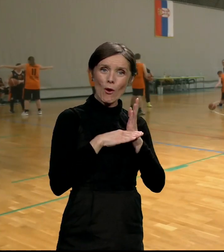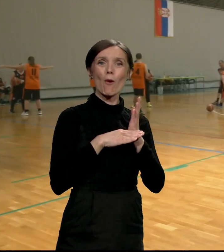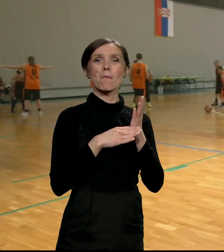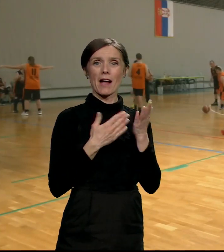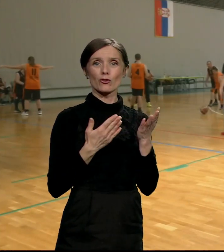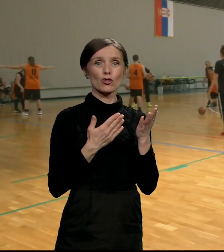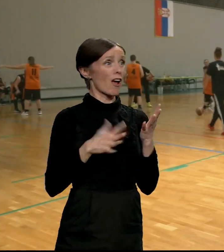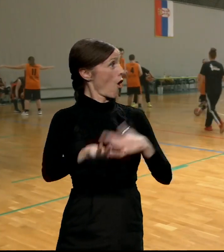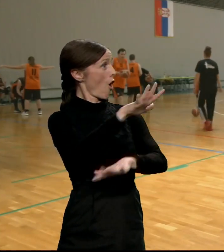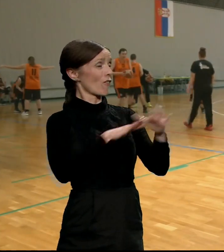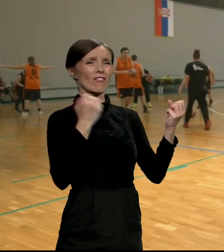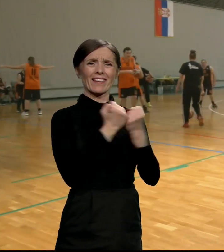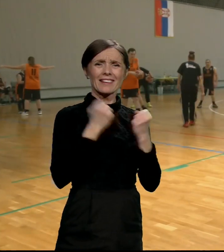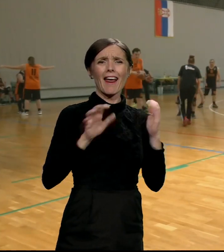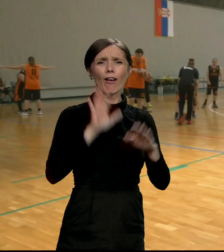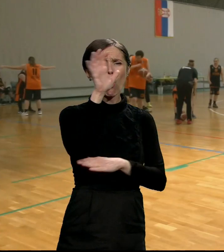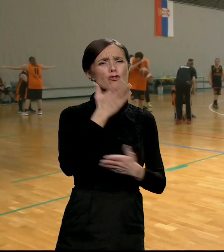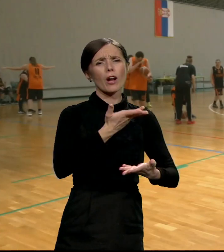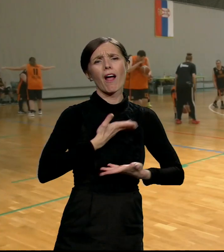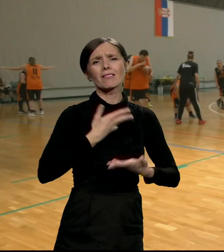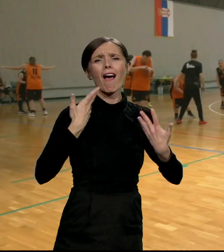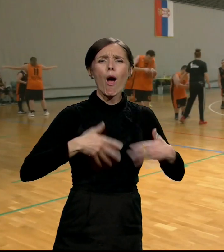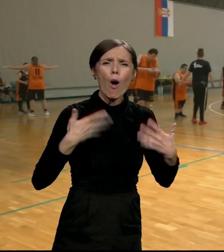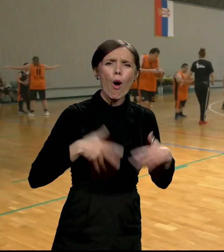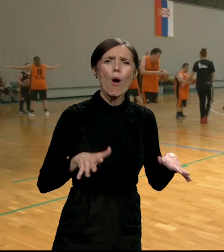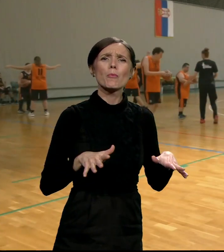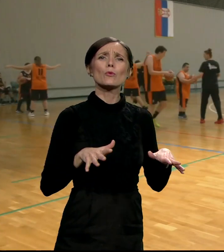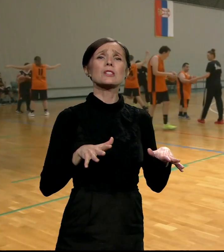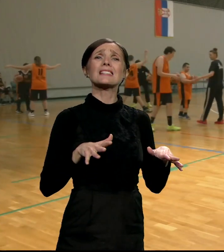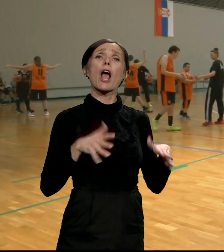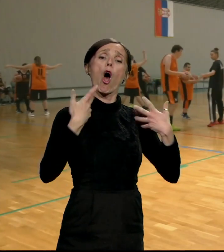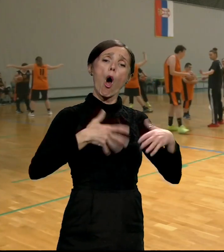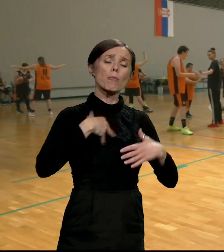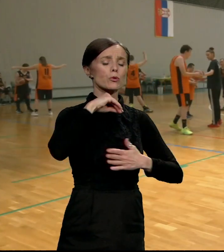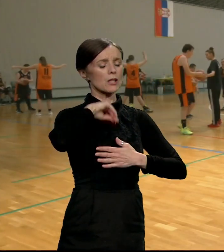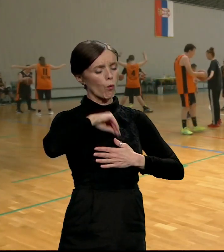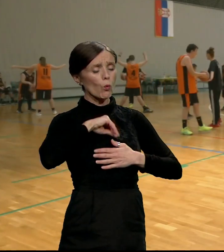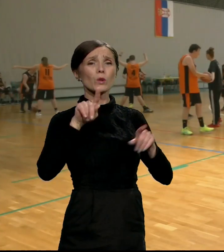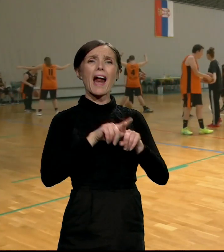dešava ovde, to je baš opuštanje i psihičko i fizičko